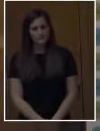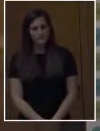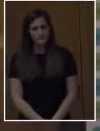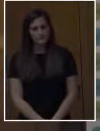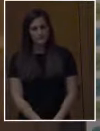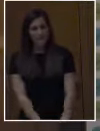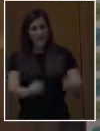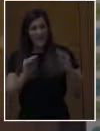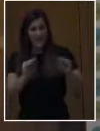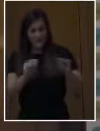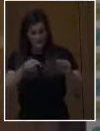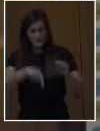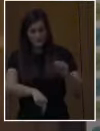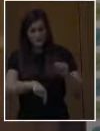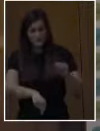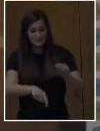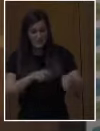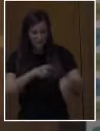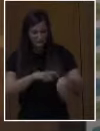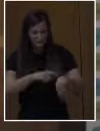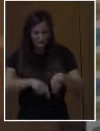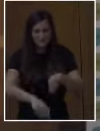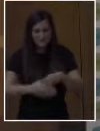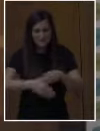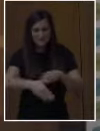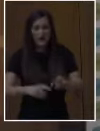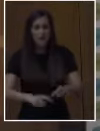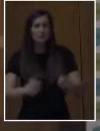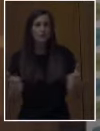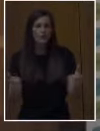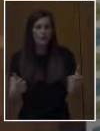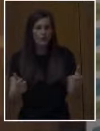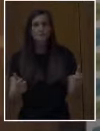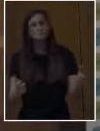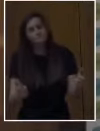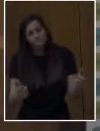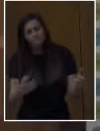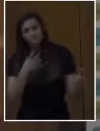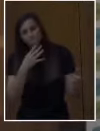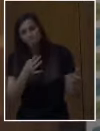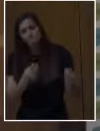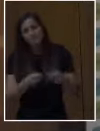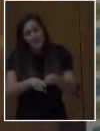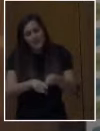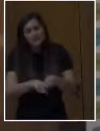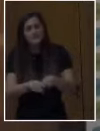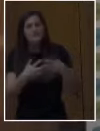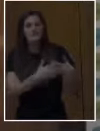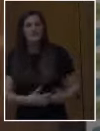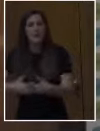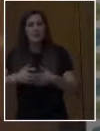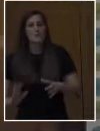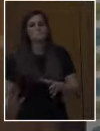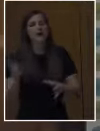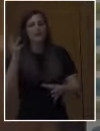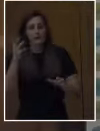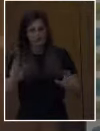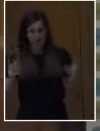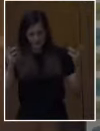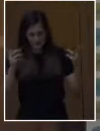Η εκπαίδευση που έχουμε σήμερα στα σχολεία μας, καλώς ή κακώς, είναι ένα προϊόν της βιομηχανικής επανάστασης. Η βιομηχανική